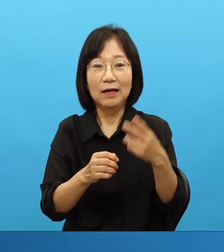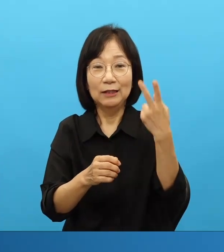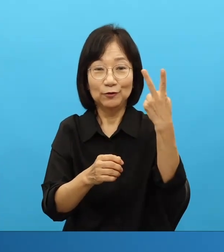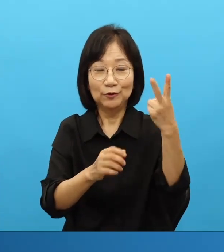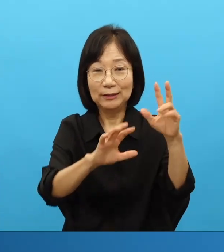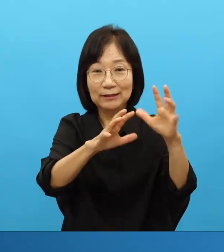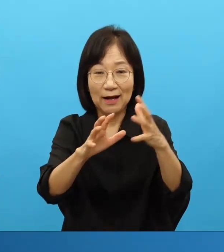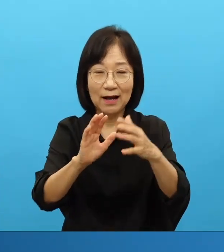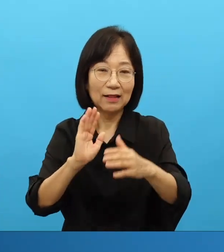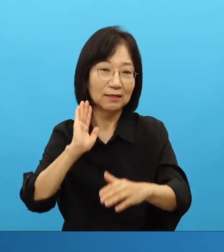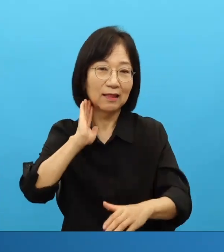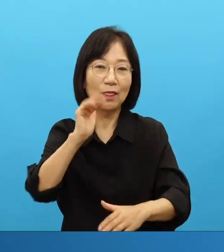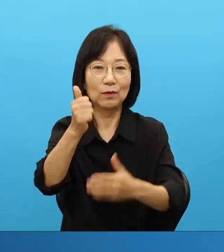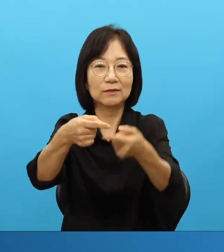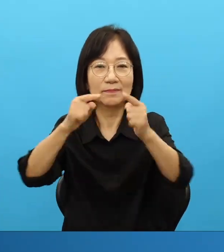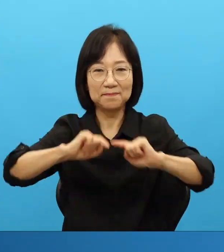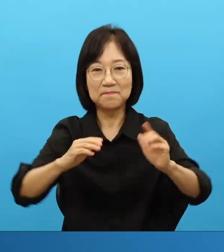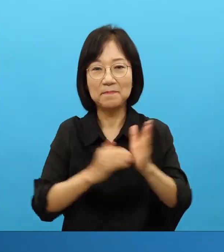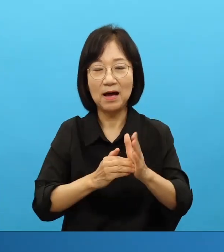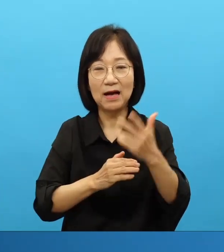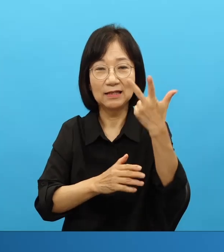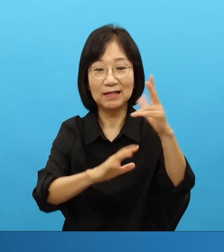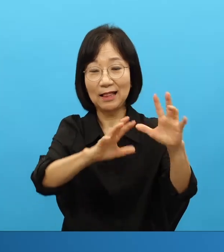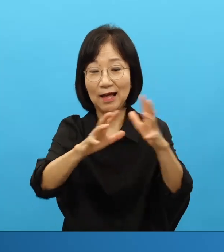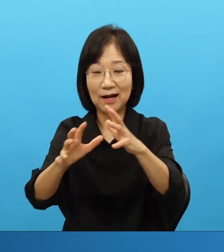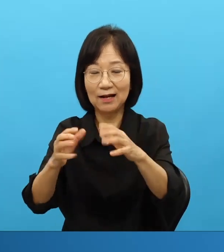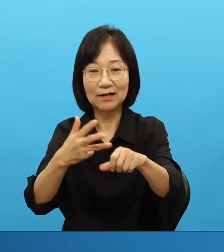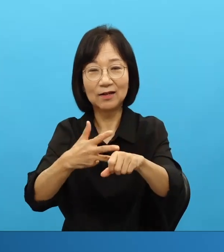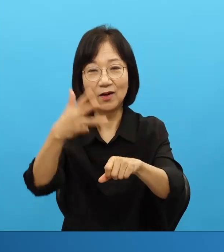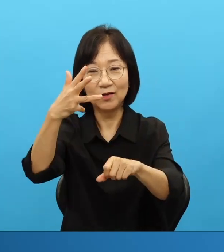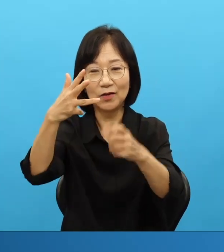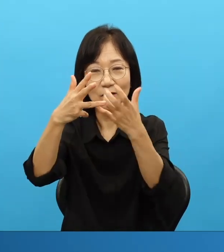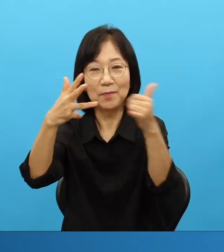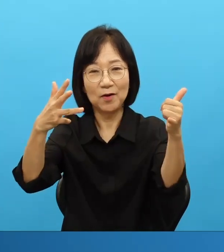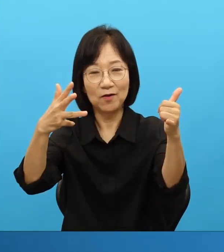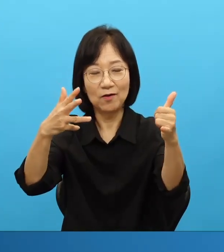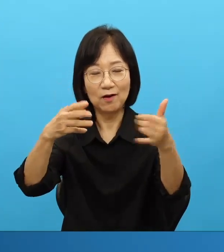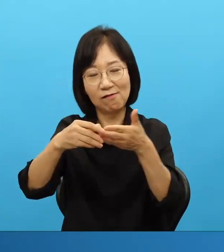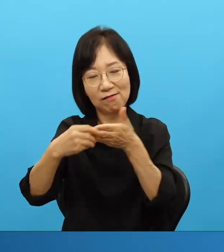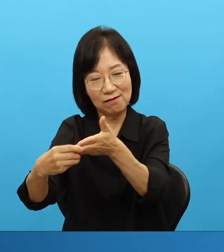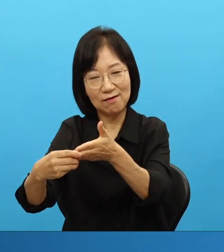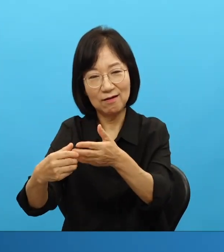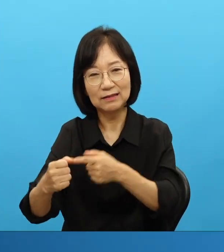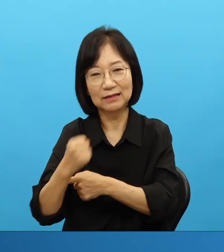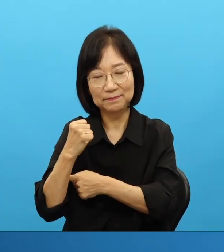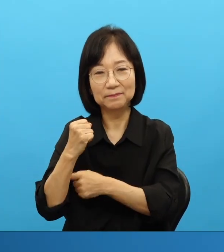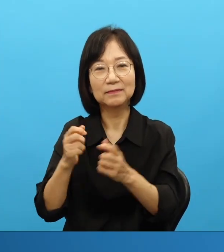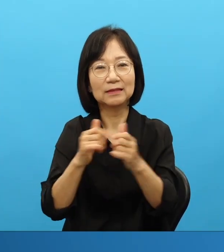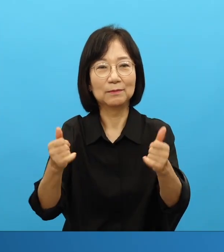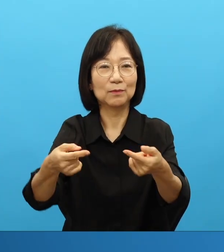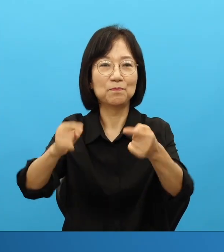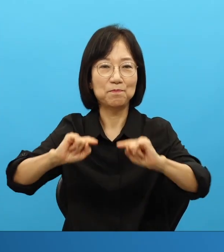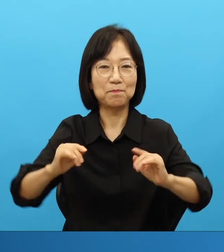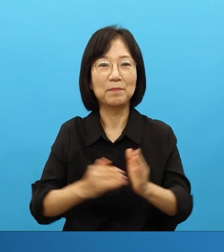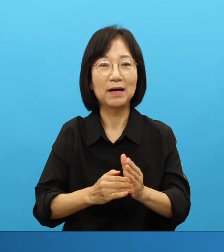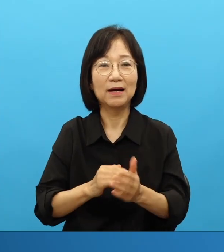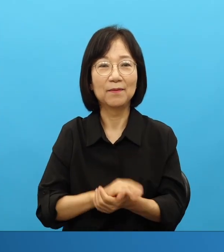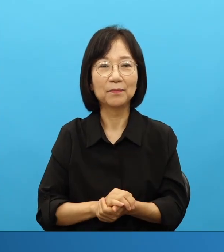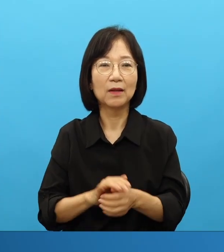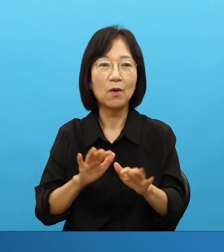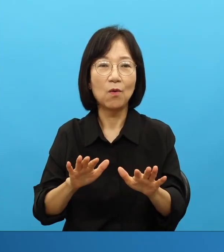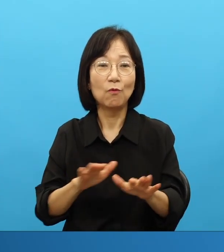서밋들이 참석했고 7개 나라 8명의 리더들이 초청됐습니다. We are now together in a